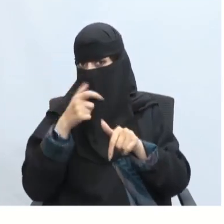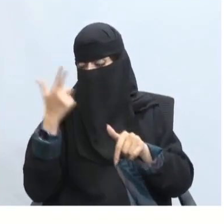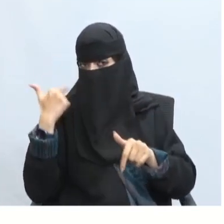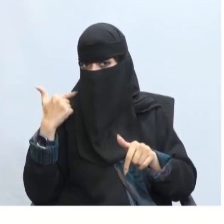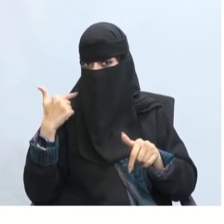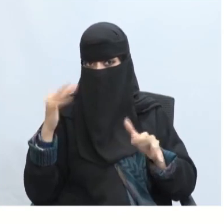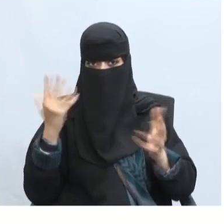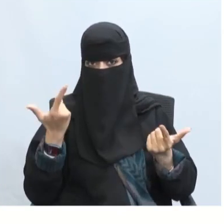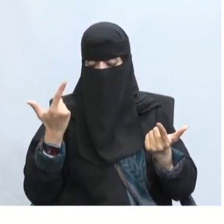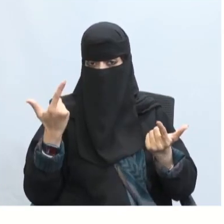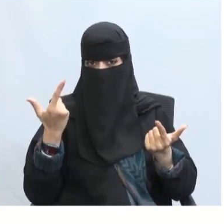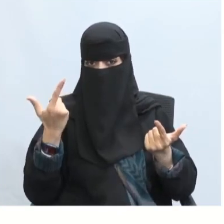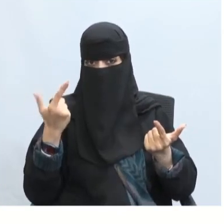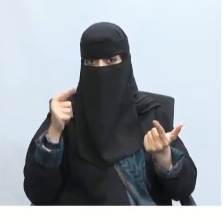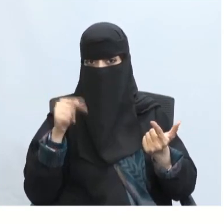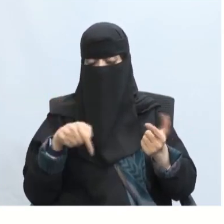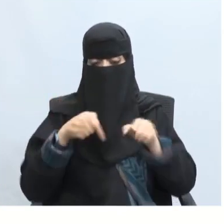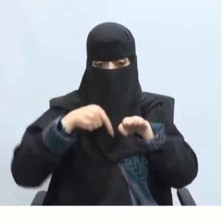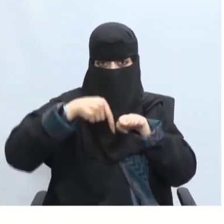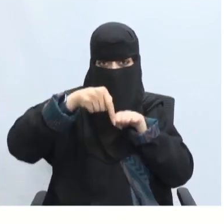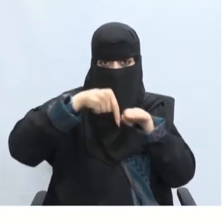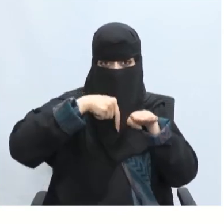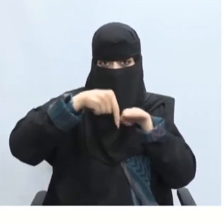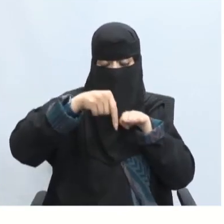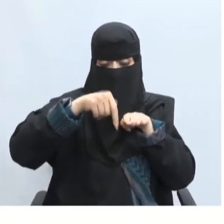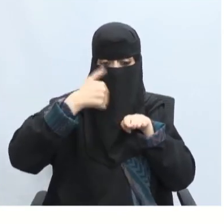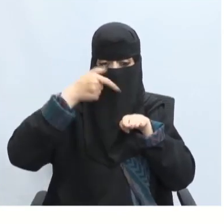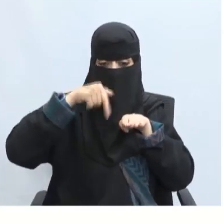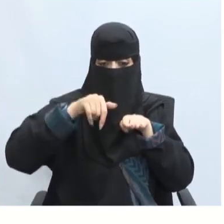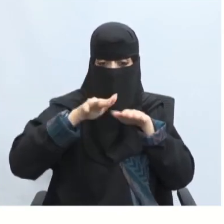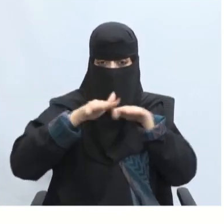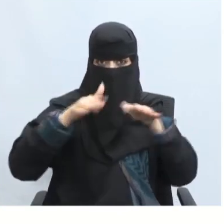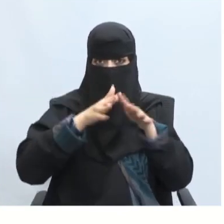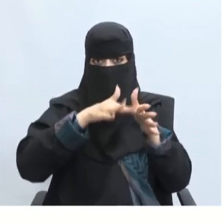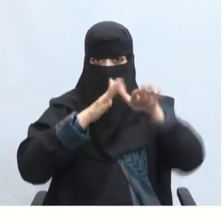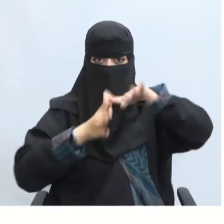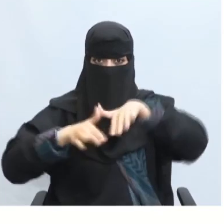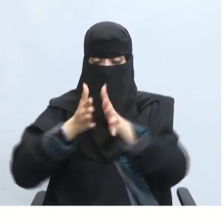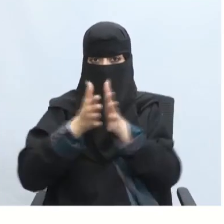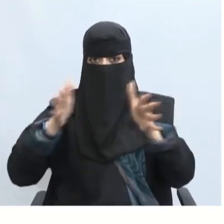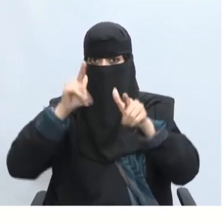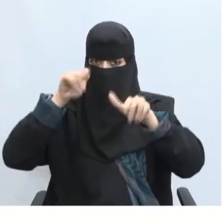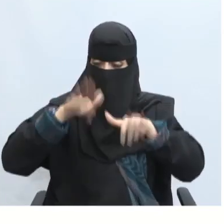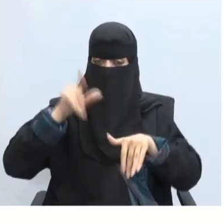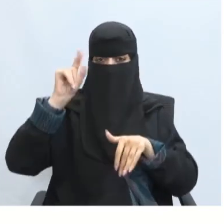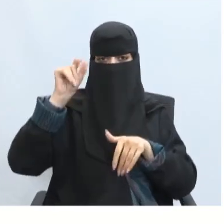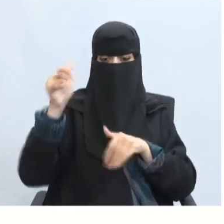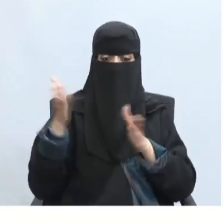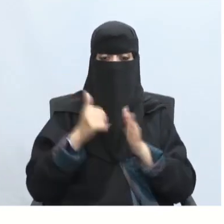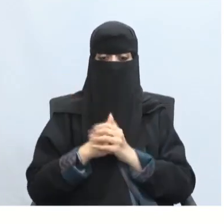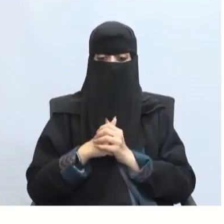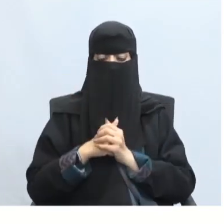احسنتم ما هي الا حدود وكذلك هنا ظهر المحيط احسنتم بارك الله